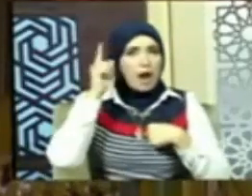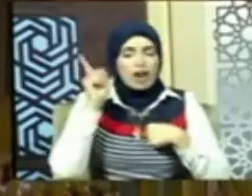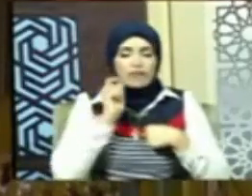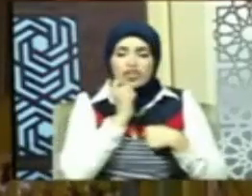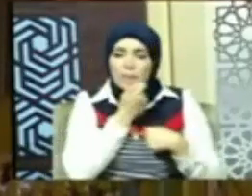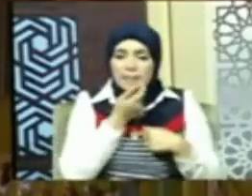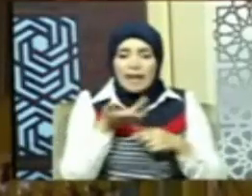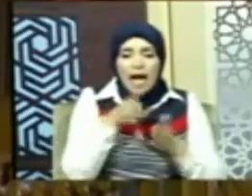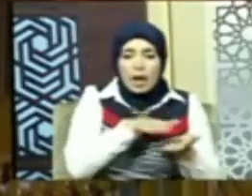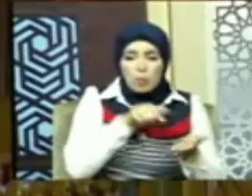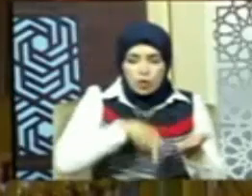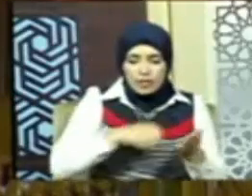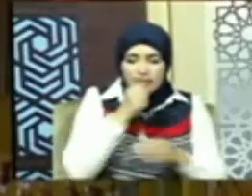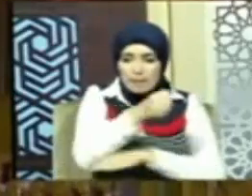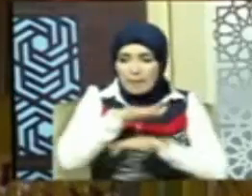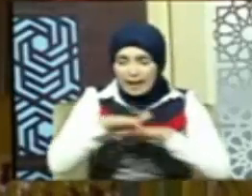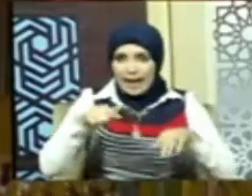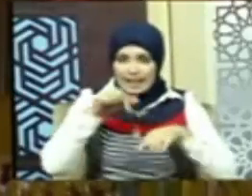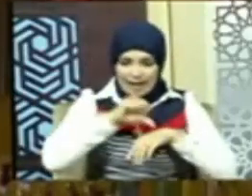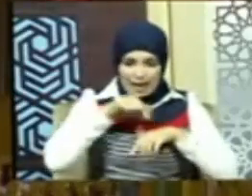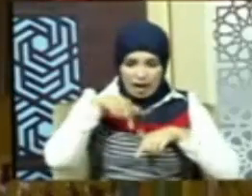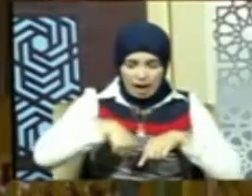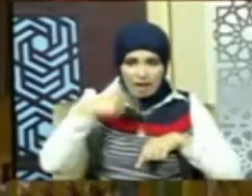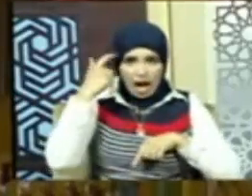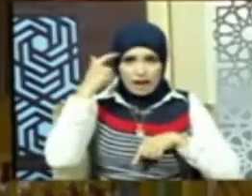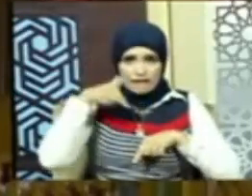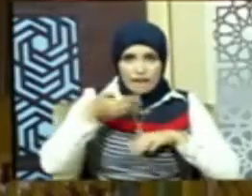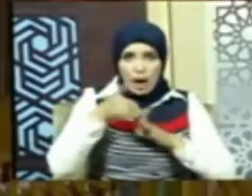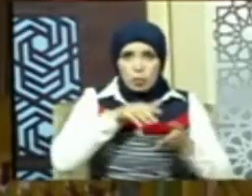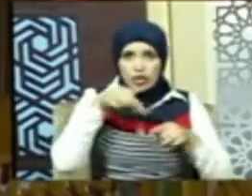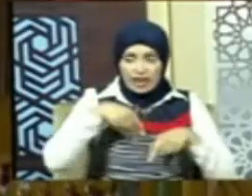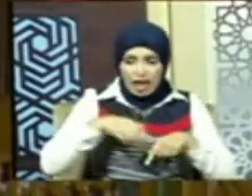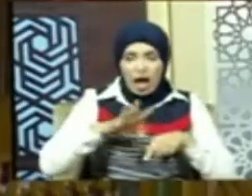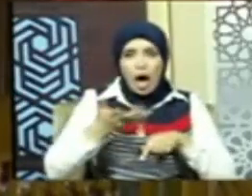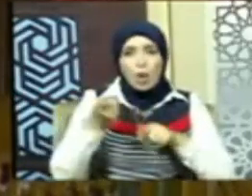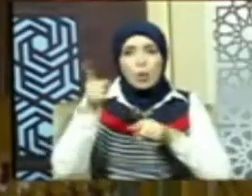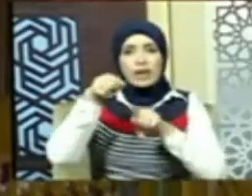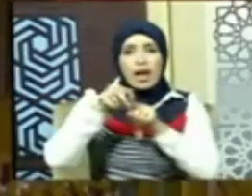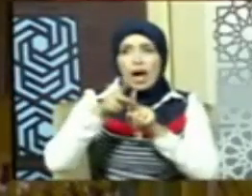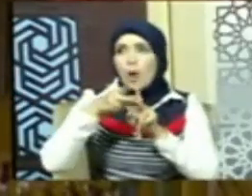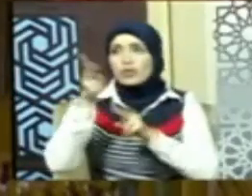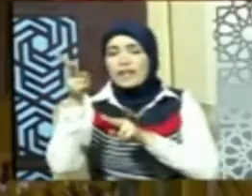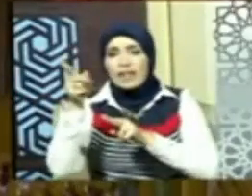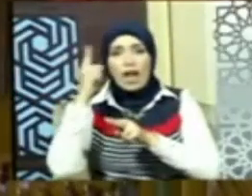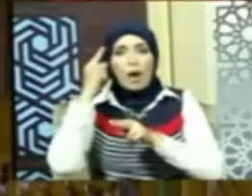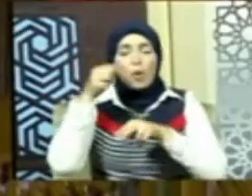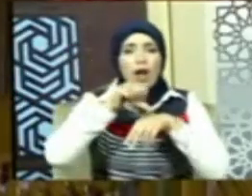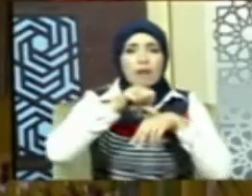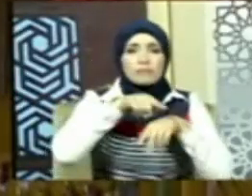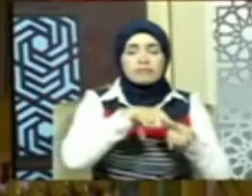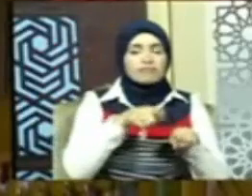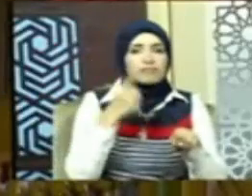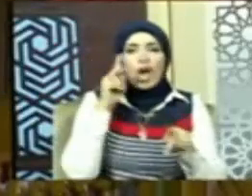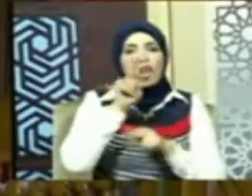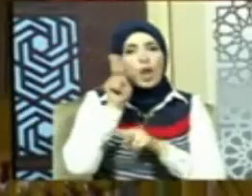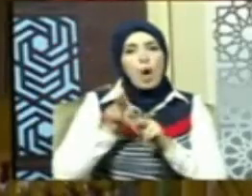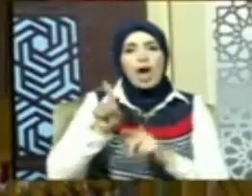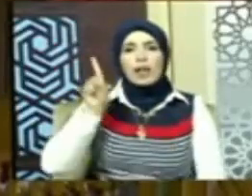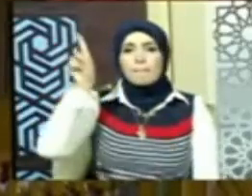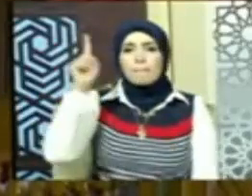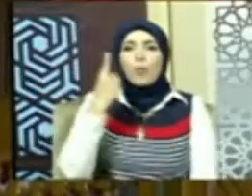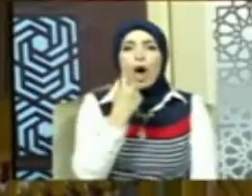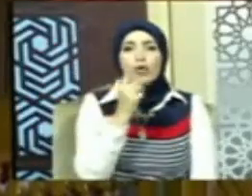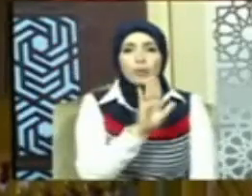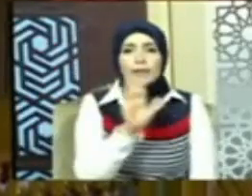نفس بأي أرض تموت. فإن كنت تدعي العلم